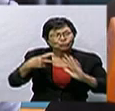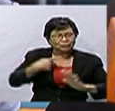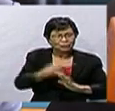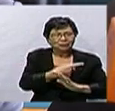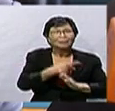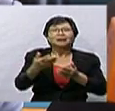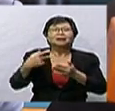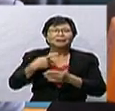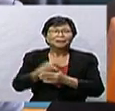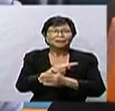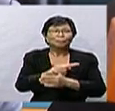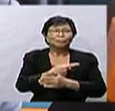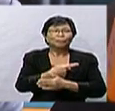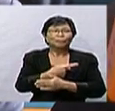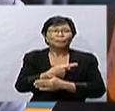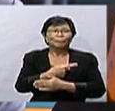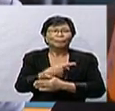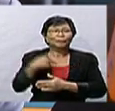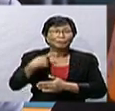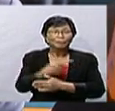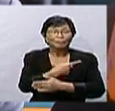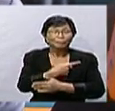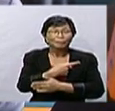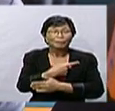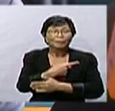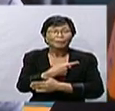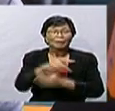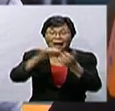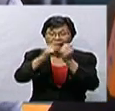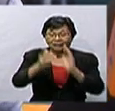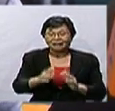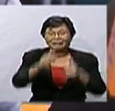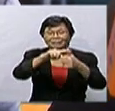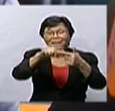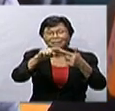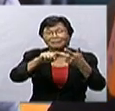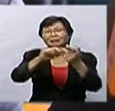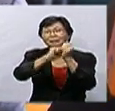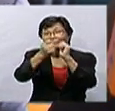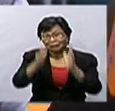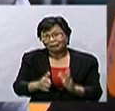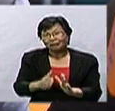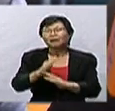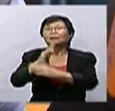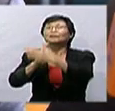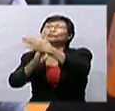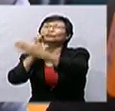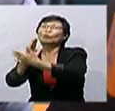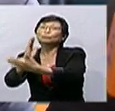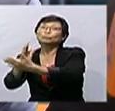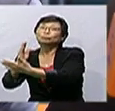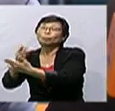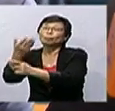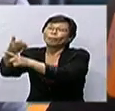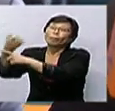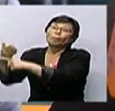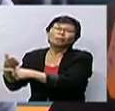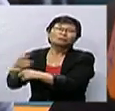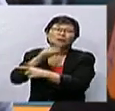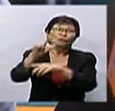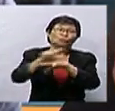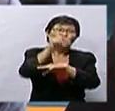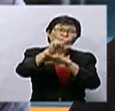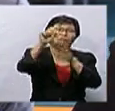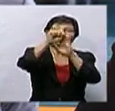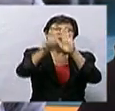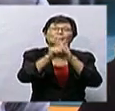punya anak guam punya tuntutan dihentikan pada tahap interlocutory, maksud secara teknikal daripada menggunakan pakai